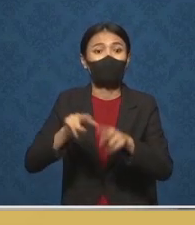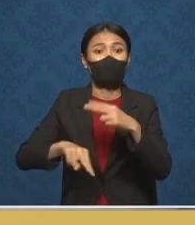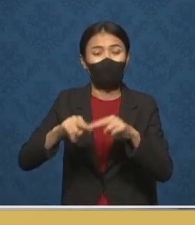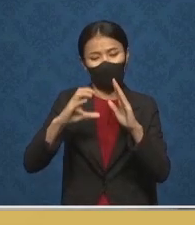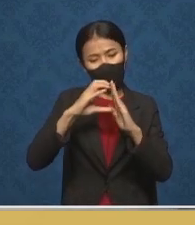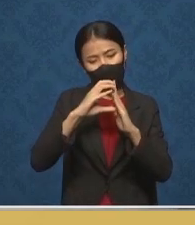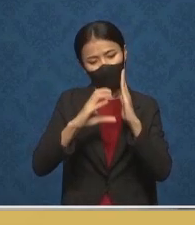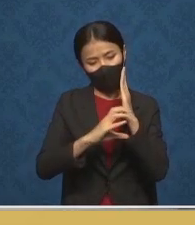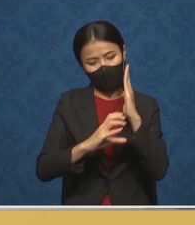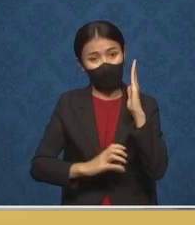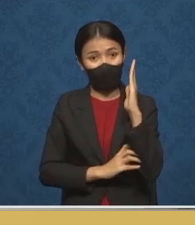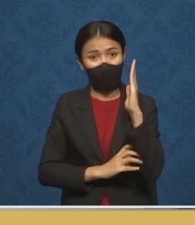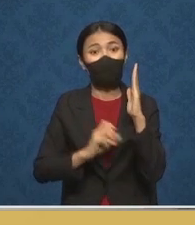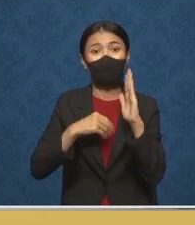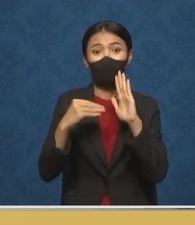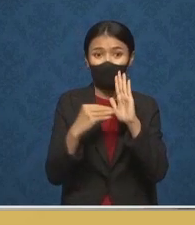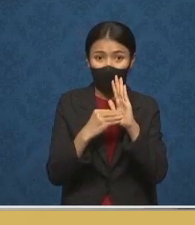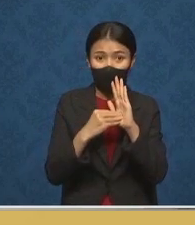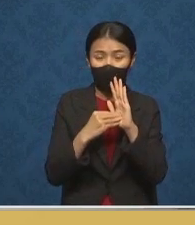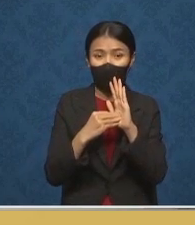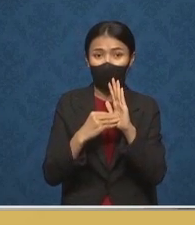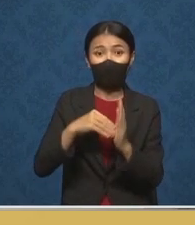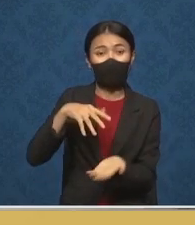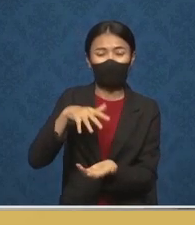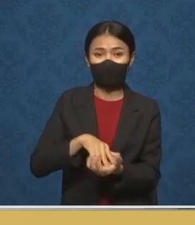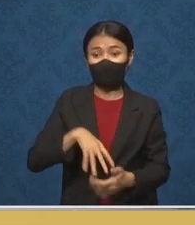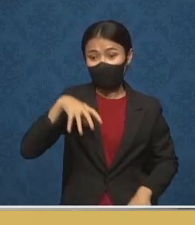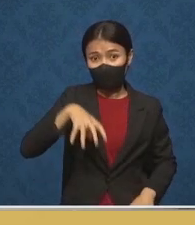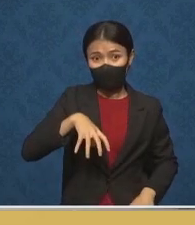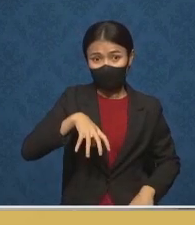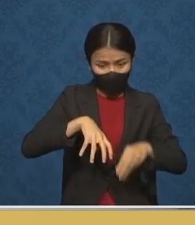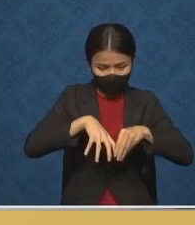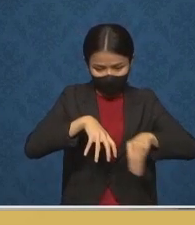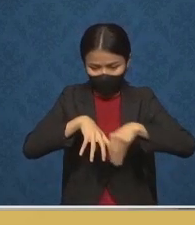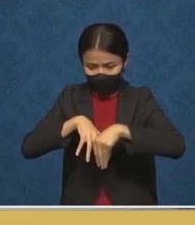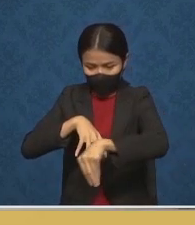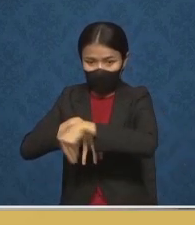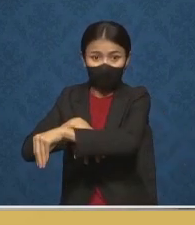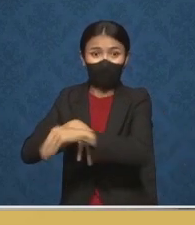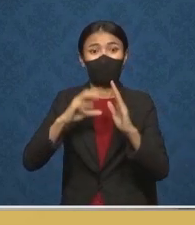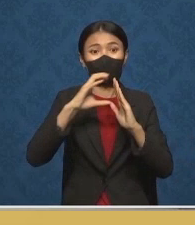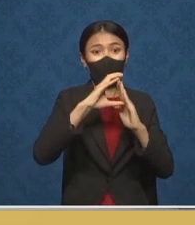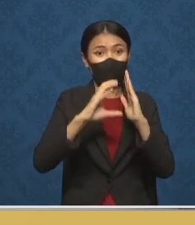ยที่จากส่วนกลางไปอยู่ในส่วนภูมิภาคหน้า55ถึงหน้า